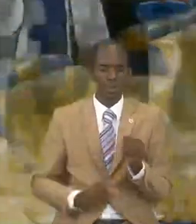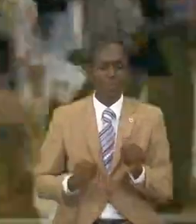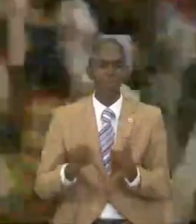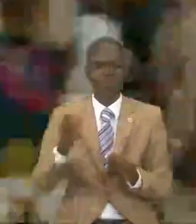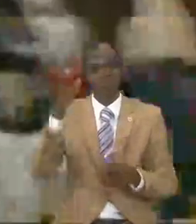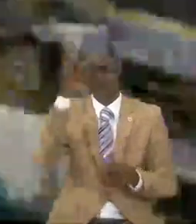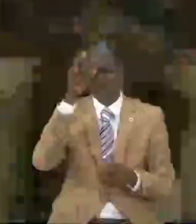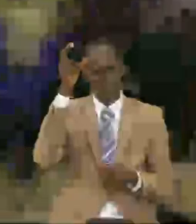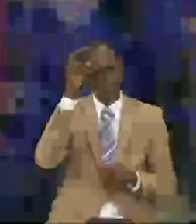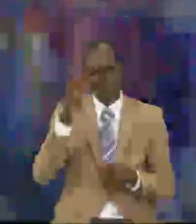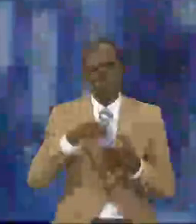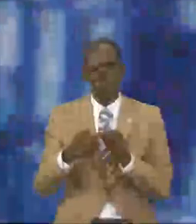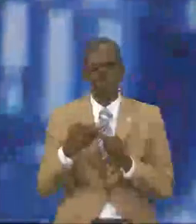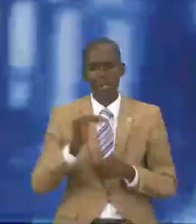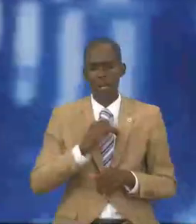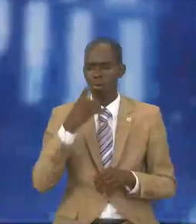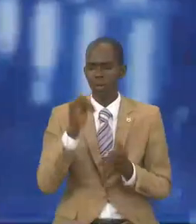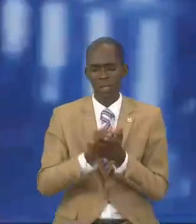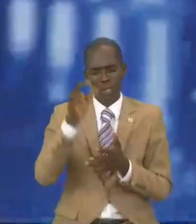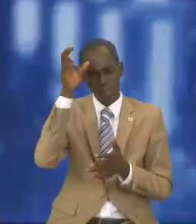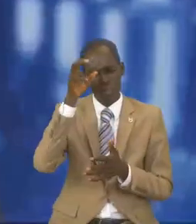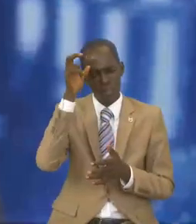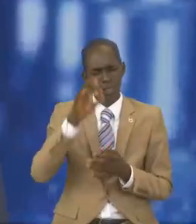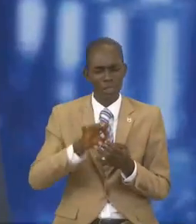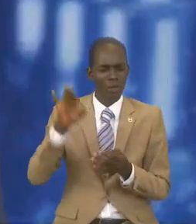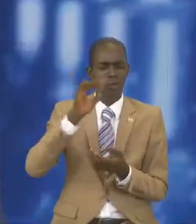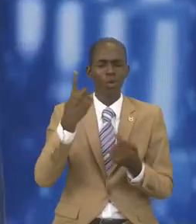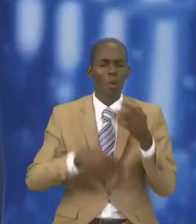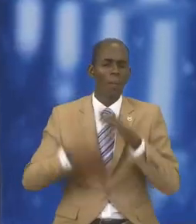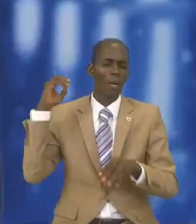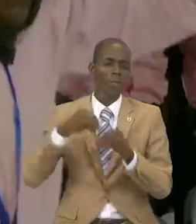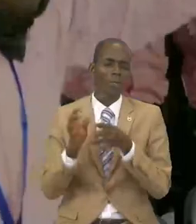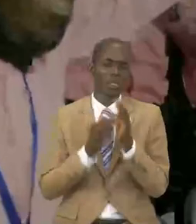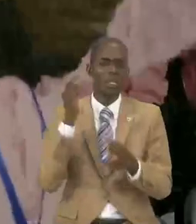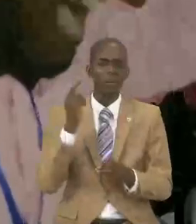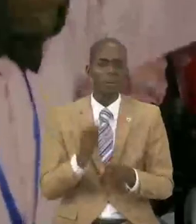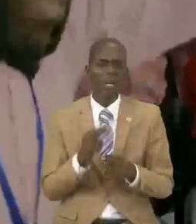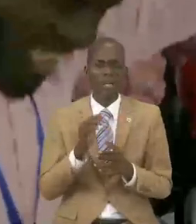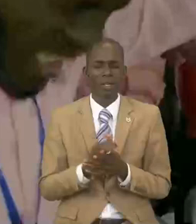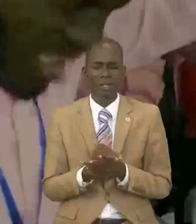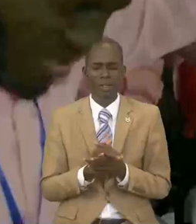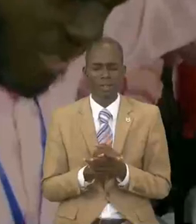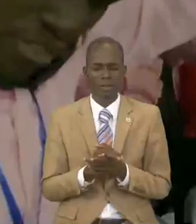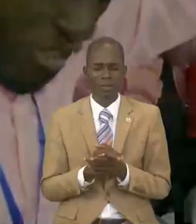Tout problème démoniaque là-bas, je vous commande, démon, esprit mauvais, sors au nom de Jésus.